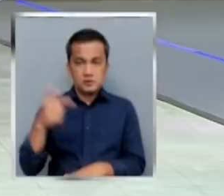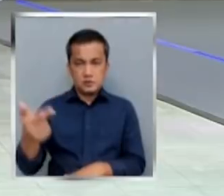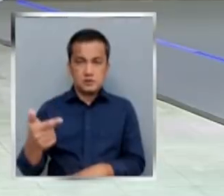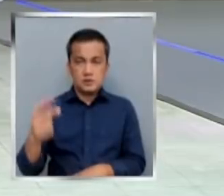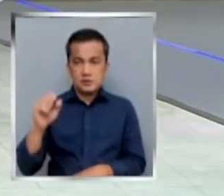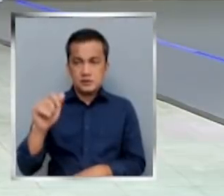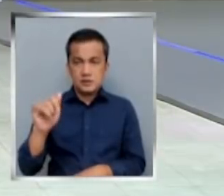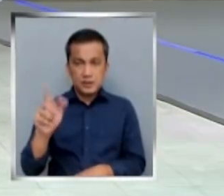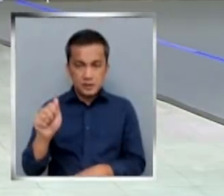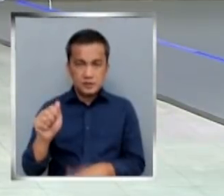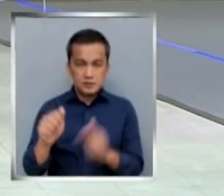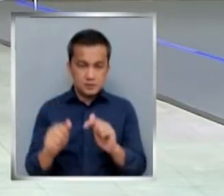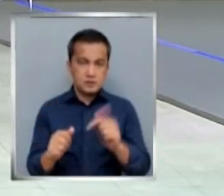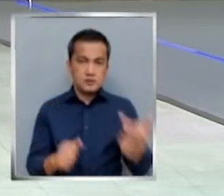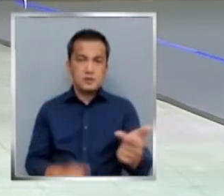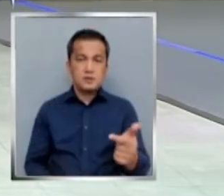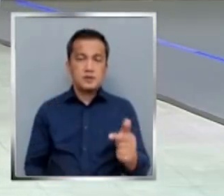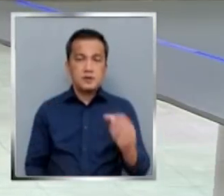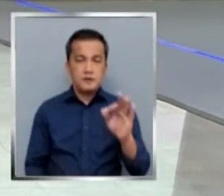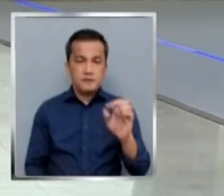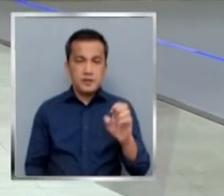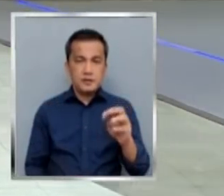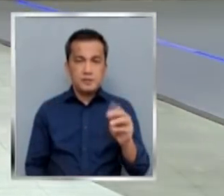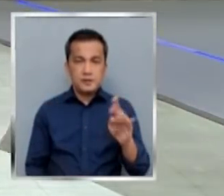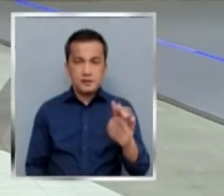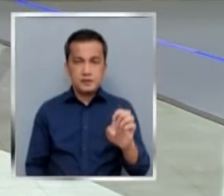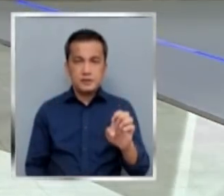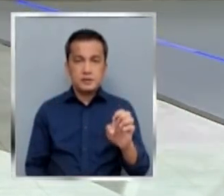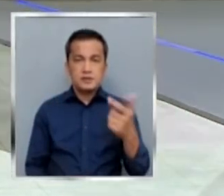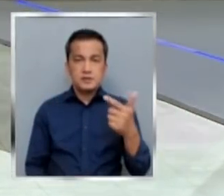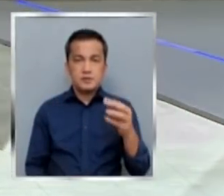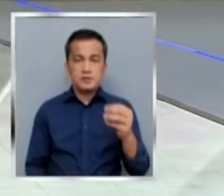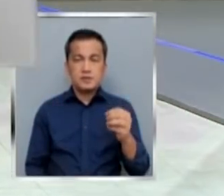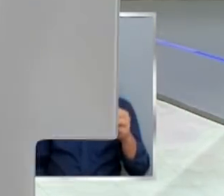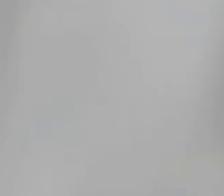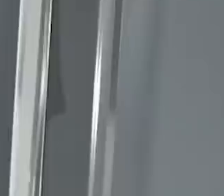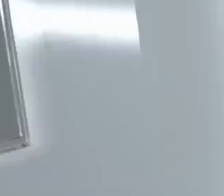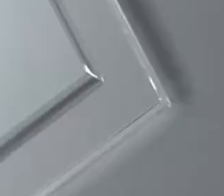Aguinaldo at Fe Marie Dumabok ng GMA Regional TV Balitang Bisda.